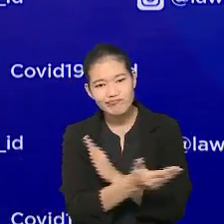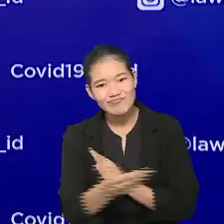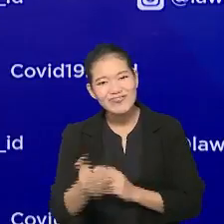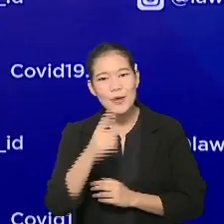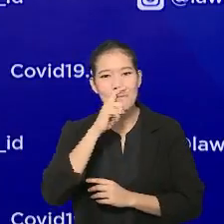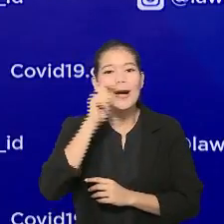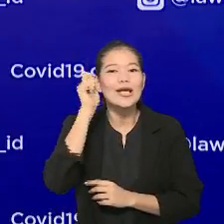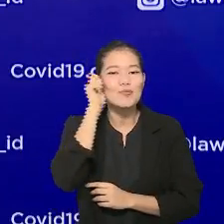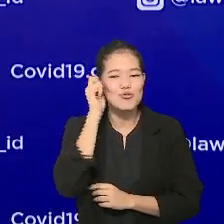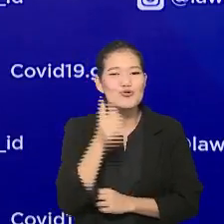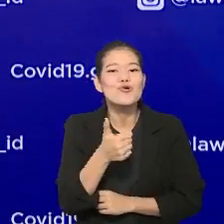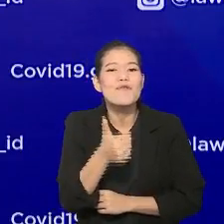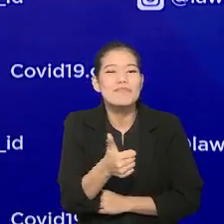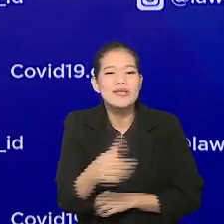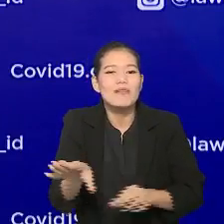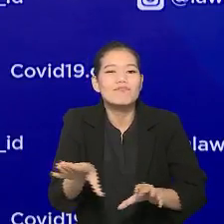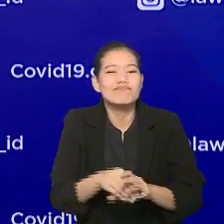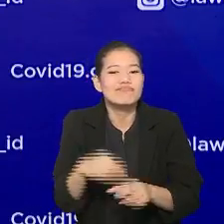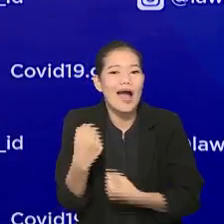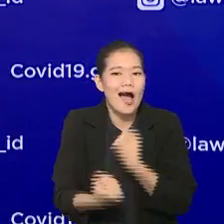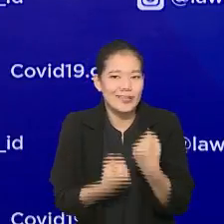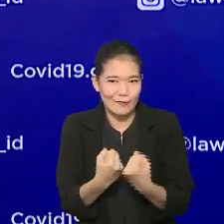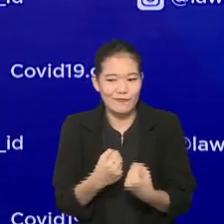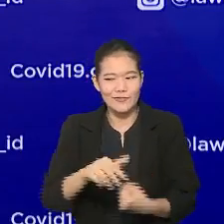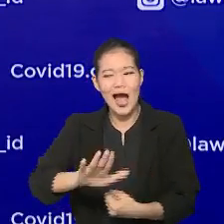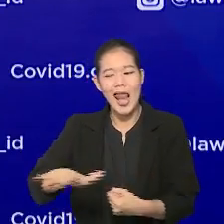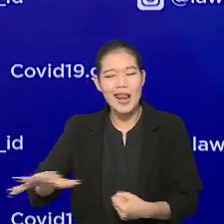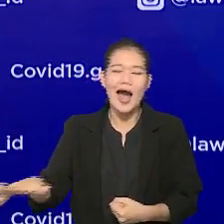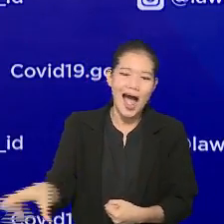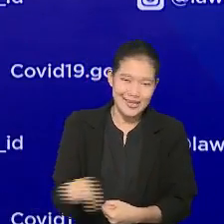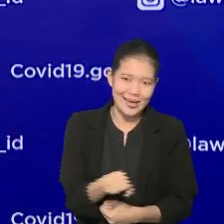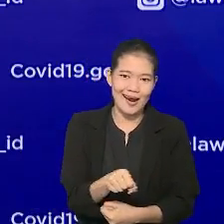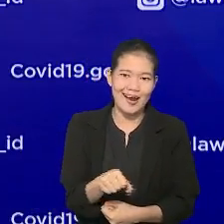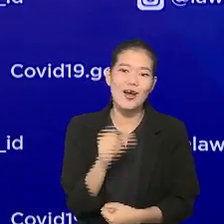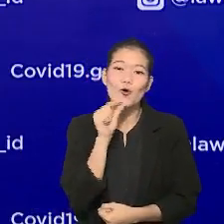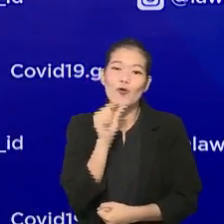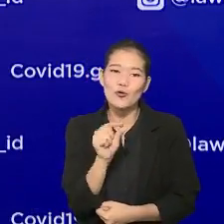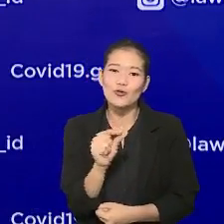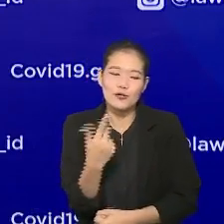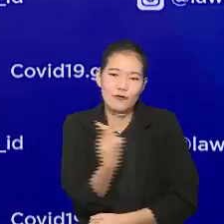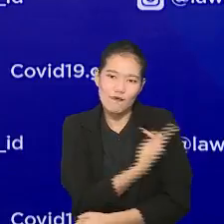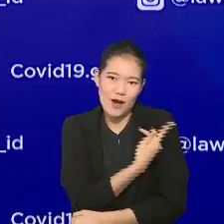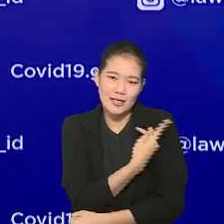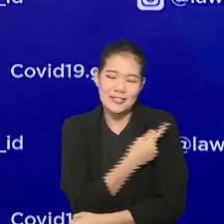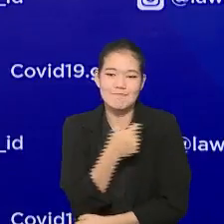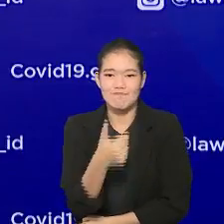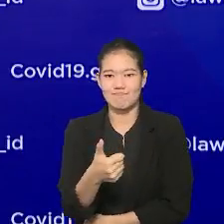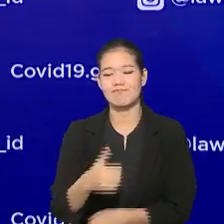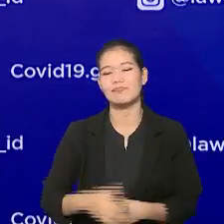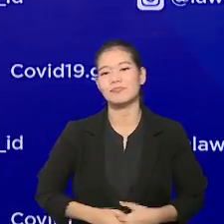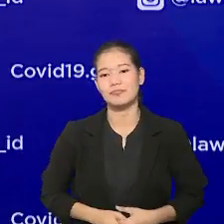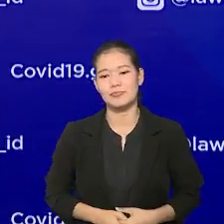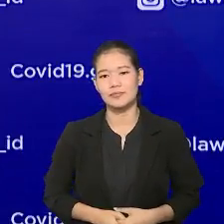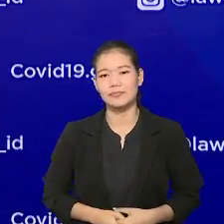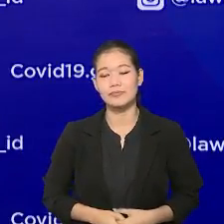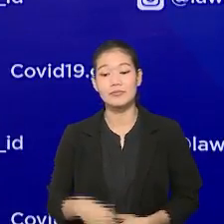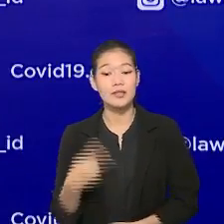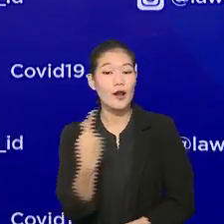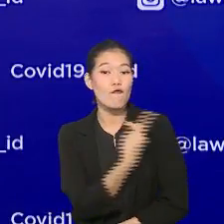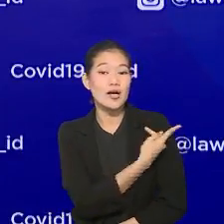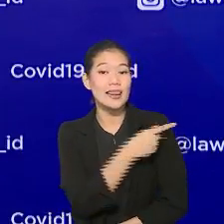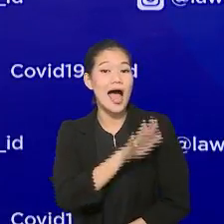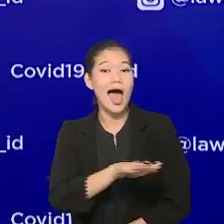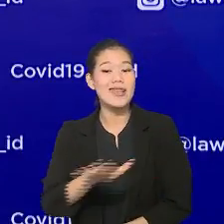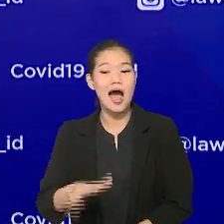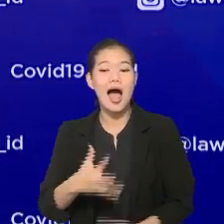tua untuk dapat berperan aktif dan mengajak anaknya agar segera mendapatkan vaksin. Vaksinasi